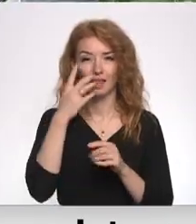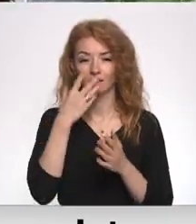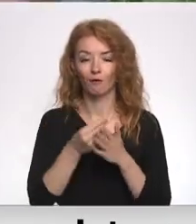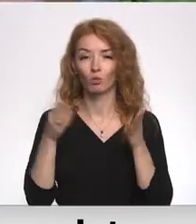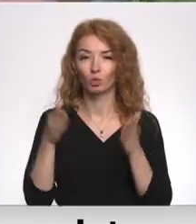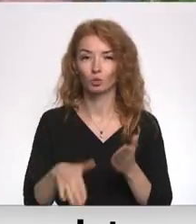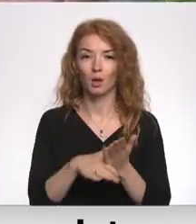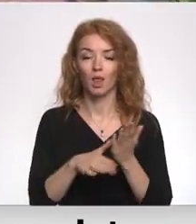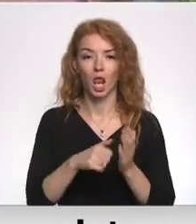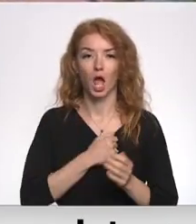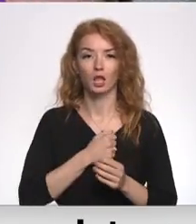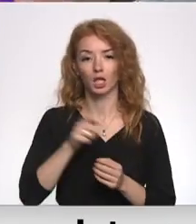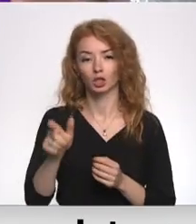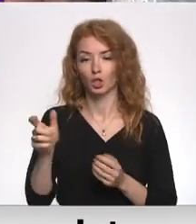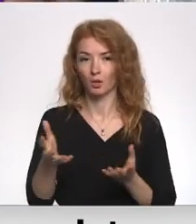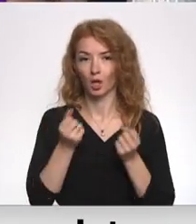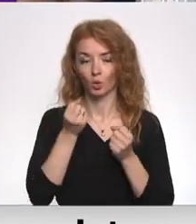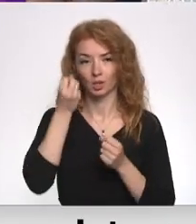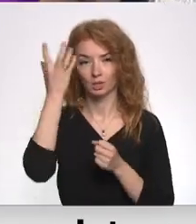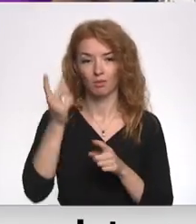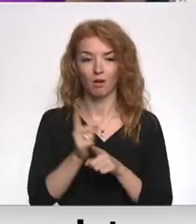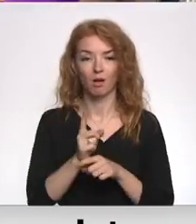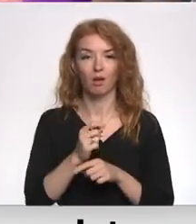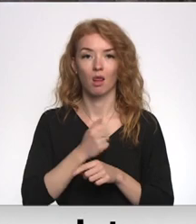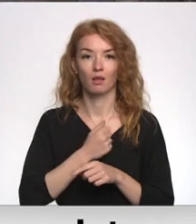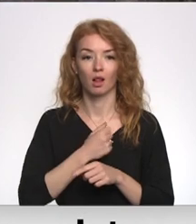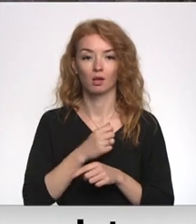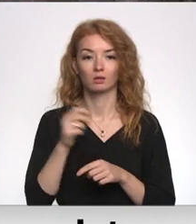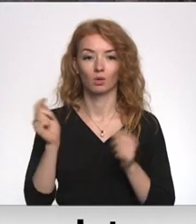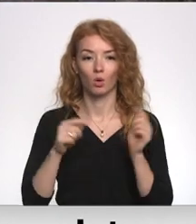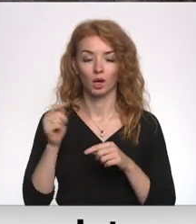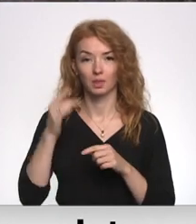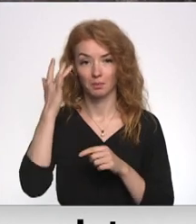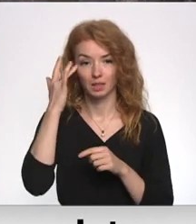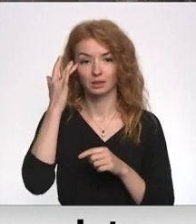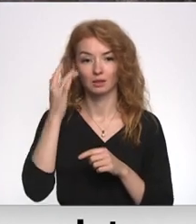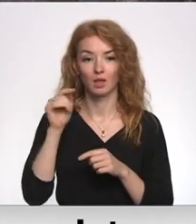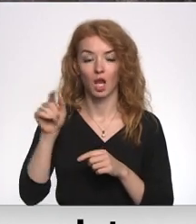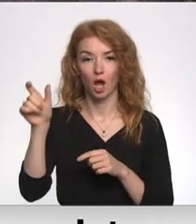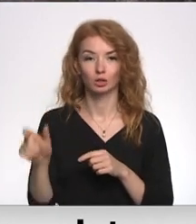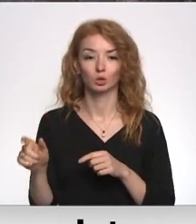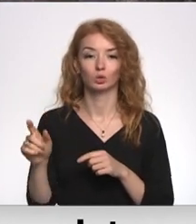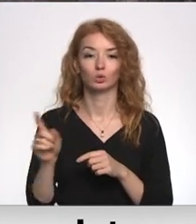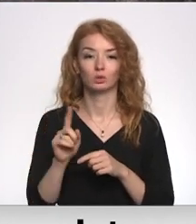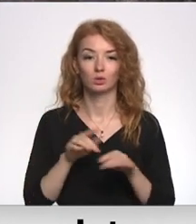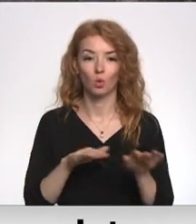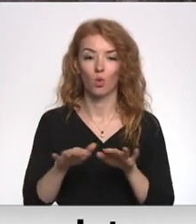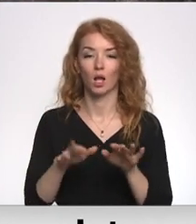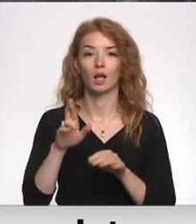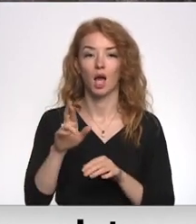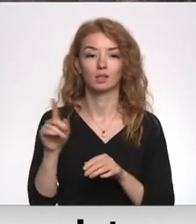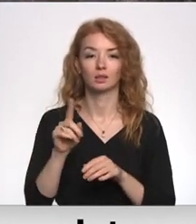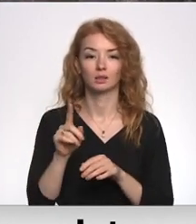ir paļēdzējis latgaļīšam īgjūt izglītēbu. Arī Latgales kongresā, principā, Trasuns ir organizējis, Rāncāns